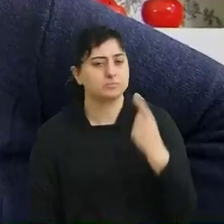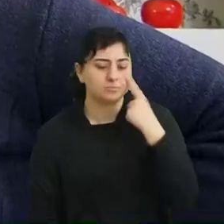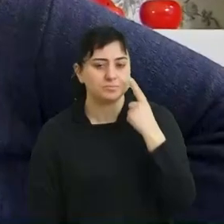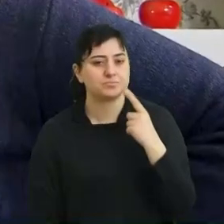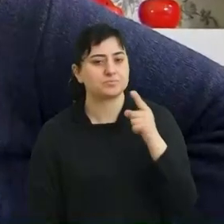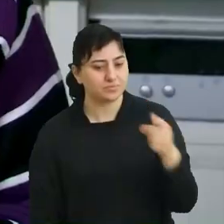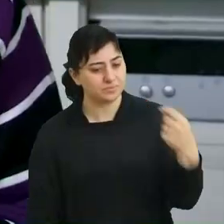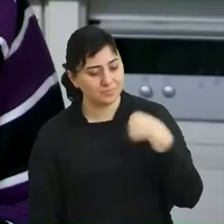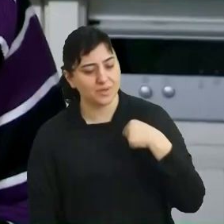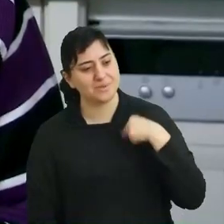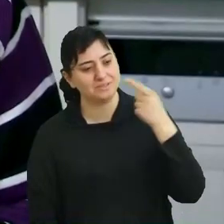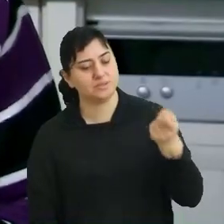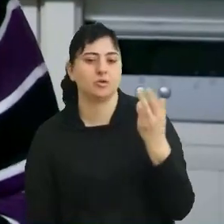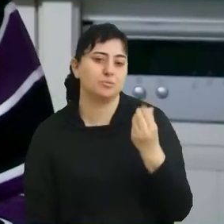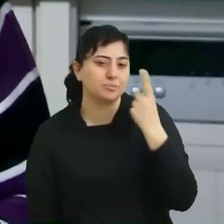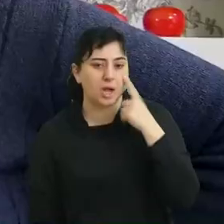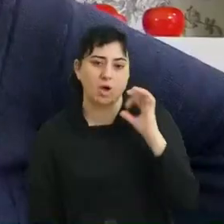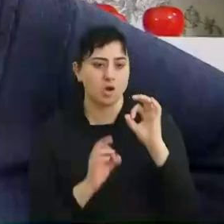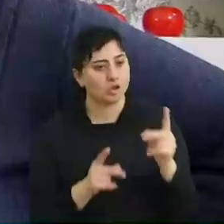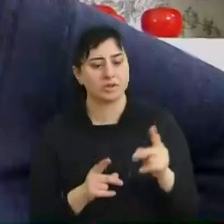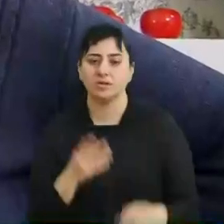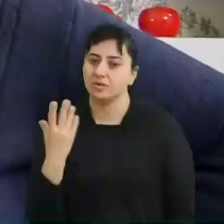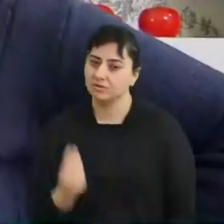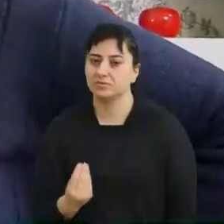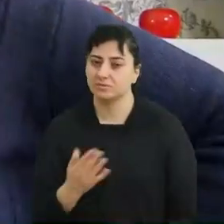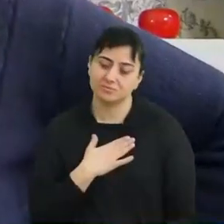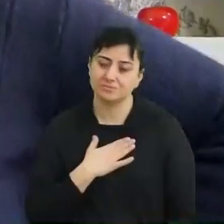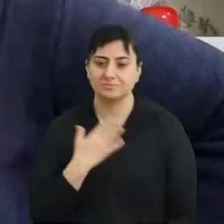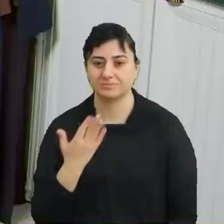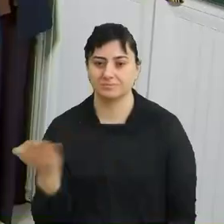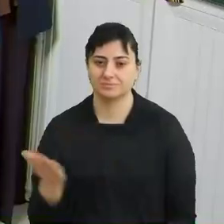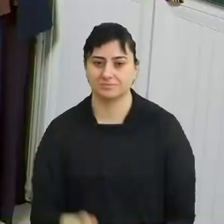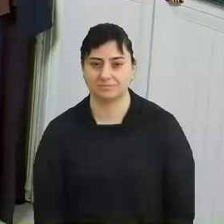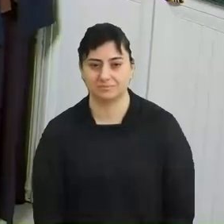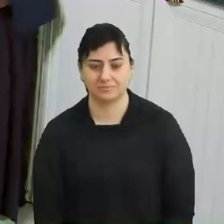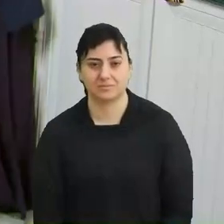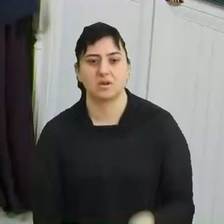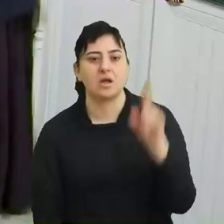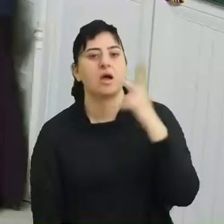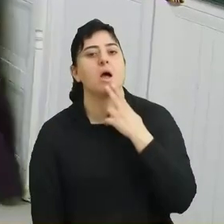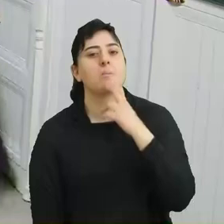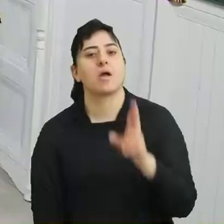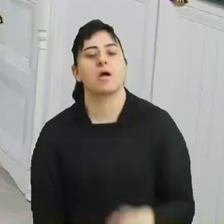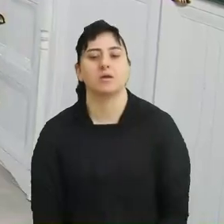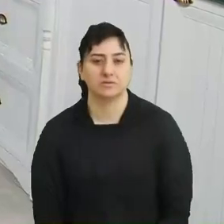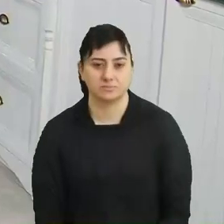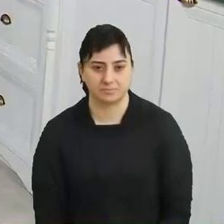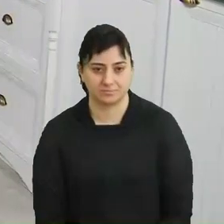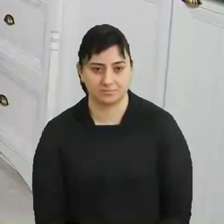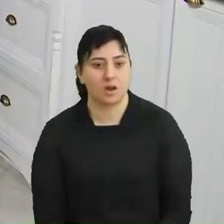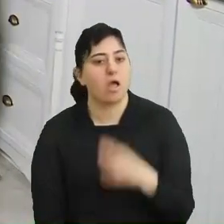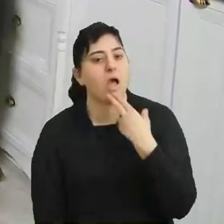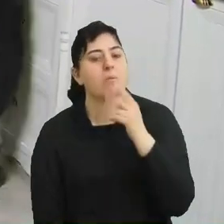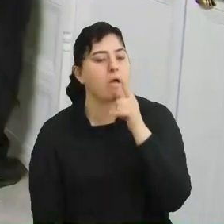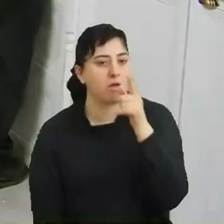Bundan sonra sen bensin, ben de senim. Okey mi? Tamam ula. Geç. Yer değiştiriyorlar. Abla! Şükrü ocağın başına, Meryem masaya.